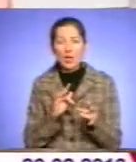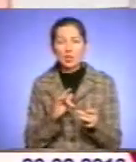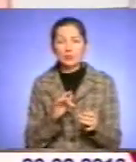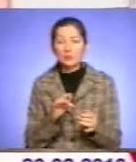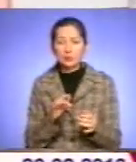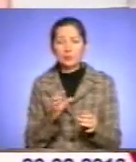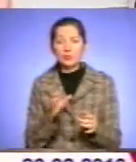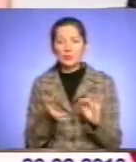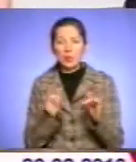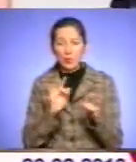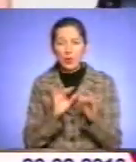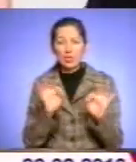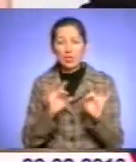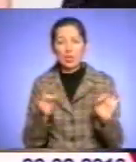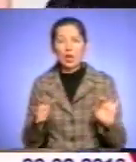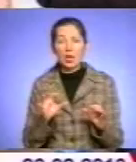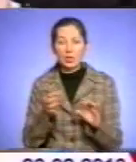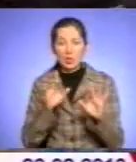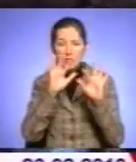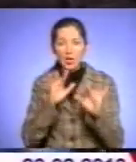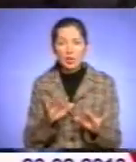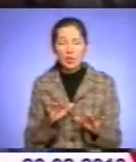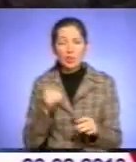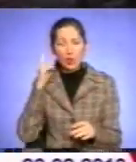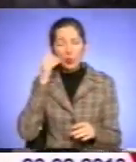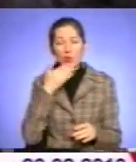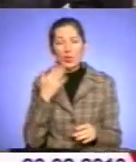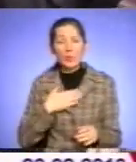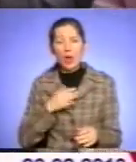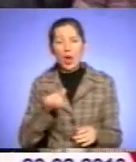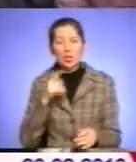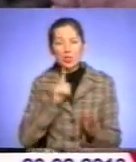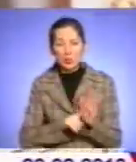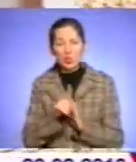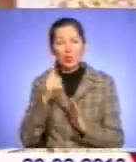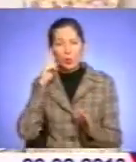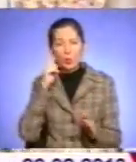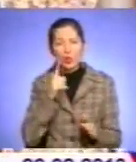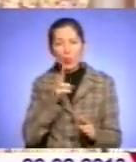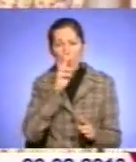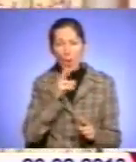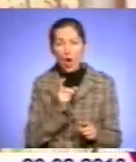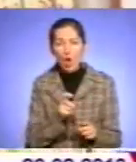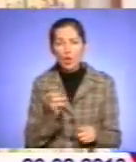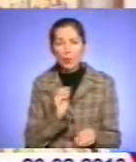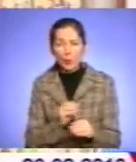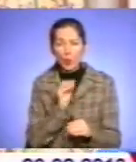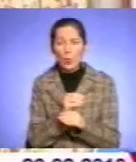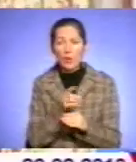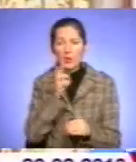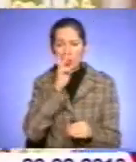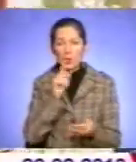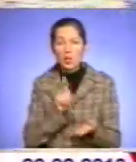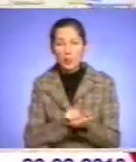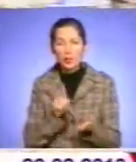сайтах. Думку тернополян запитали і ми. Вони спочатку хай подумають, щоб людям піднадбавили зарплати і пенсії, а тоді думають за